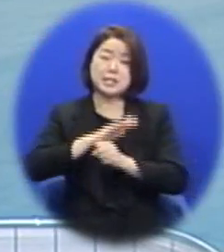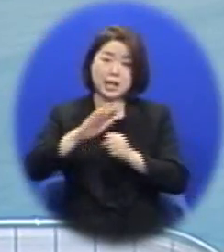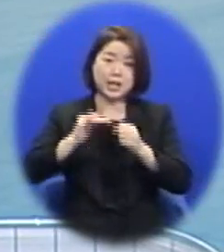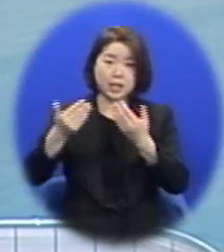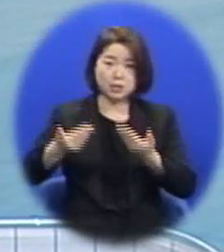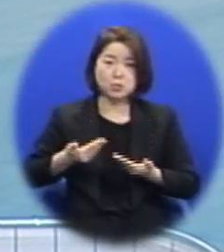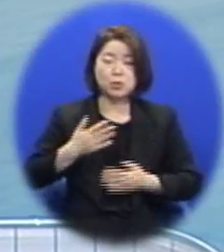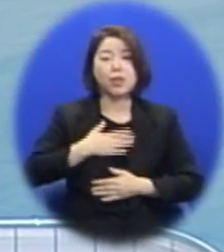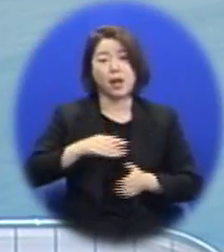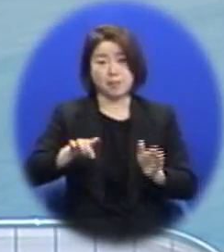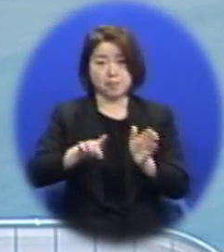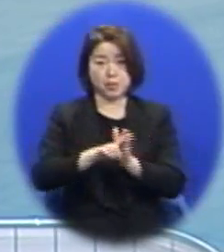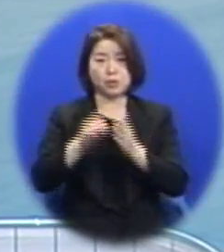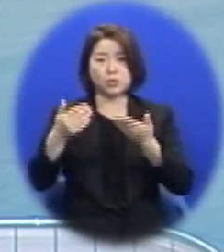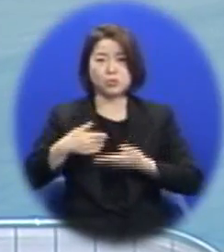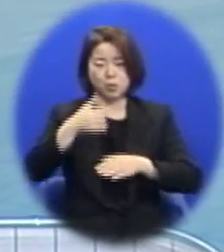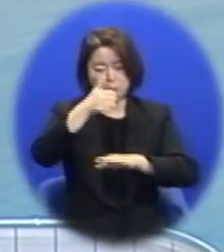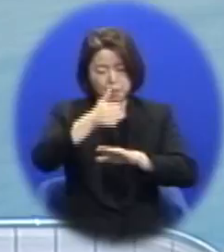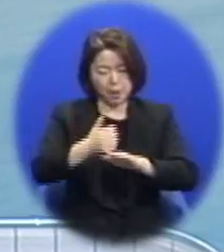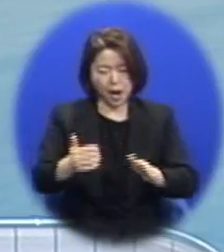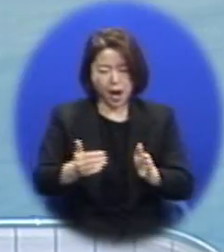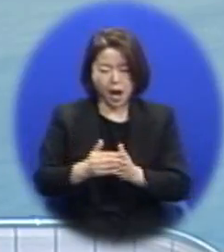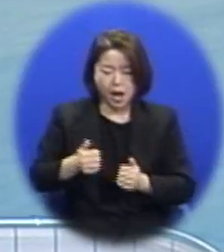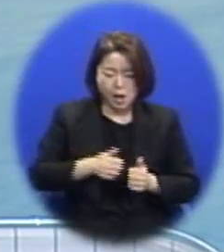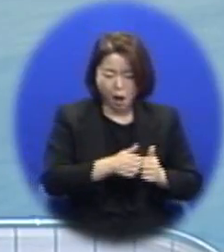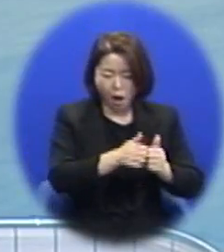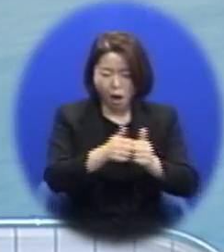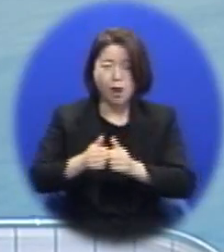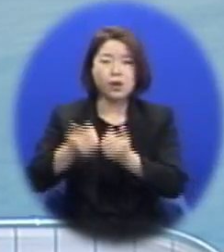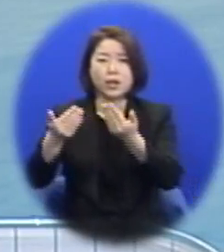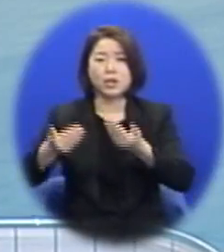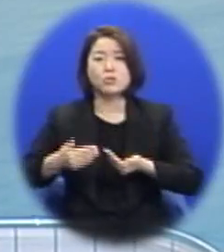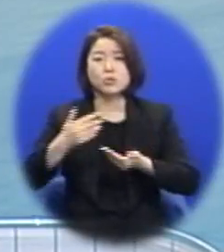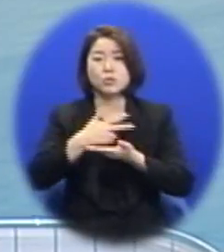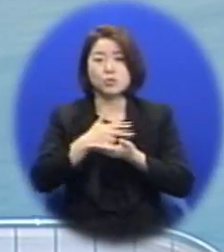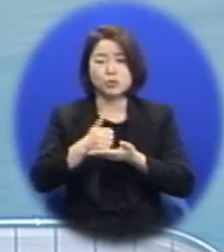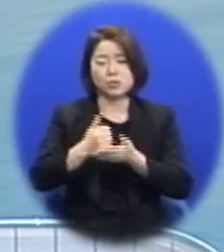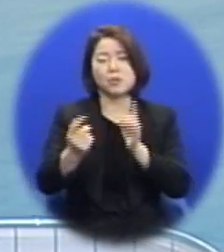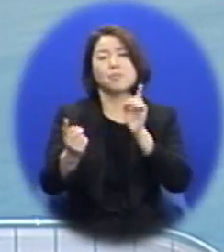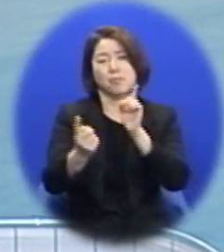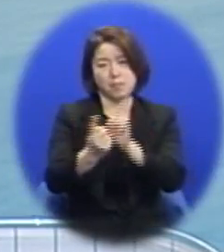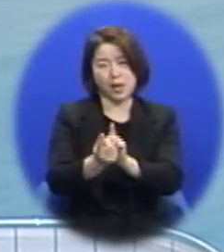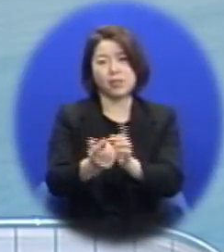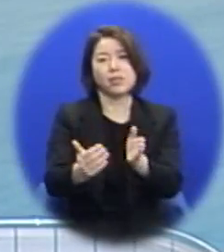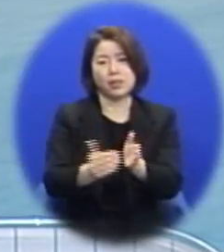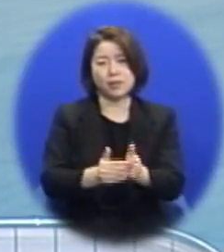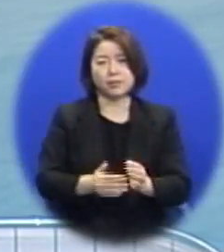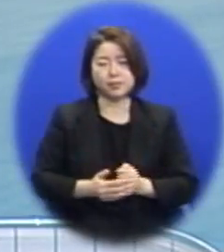저를 믿어주고 끝까지 저와 동행하시는 주님을 만났어요.